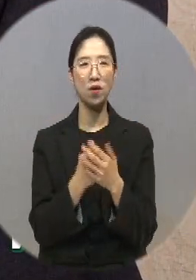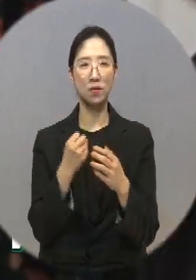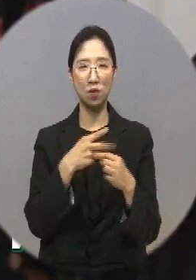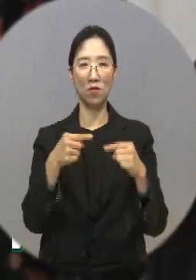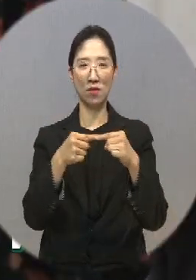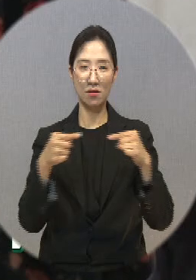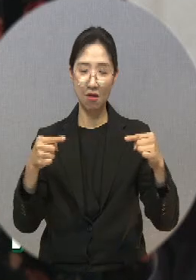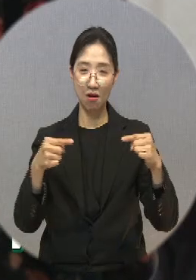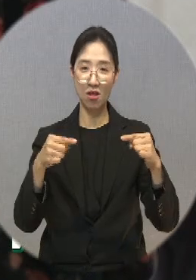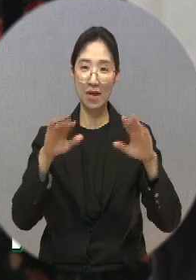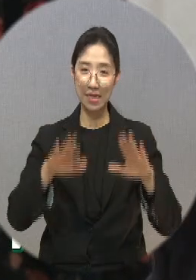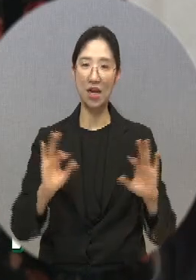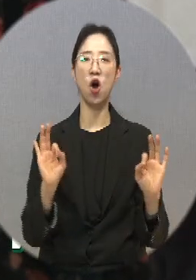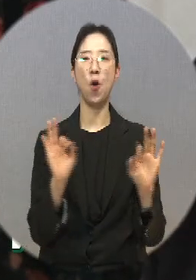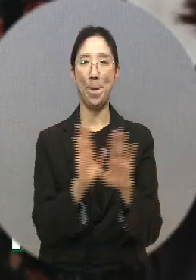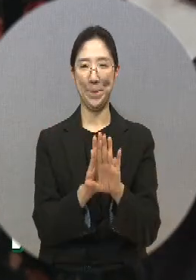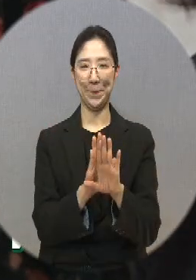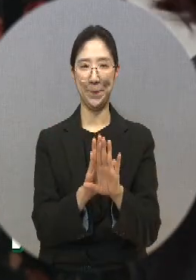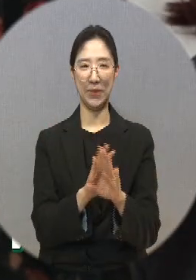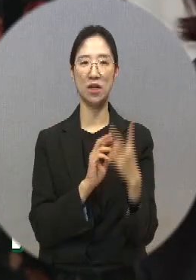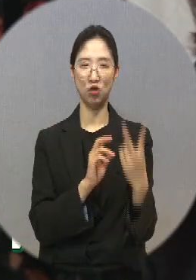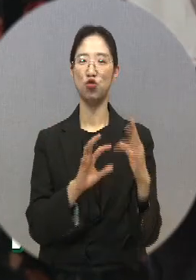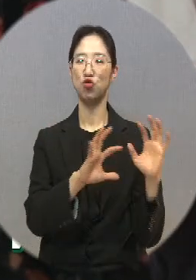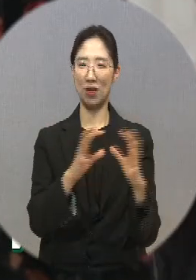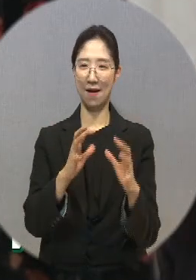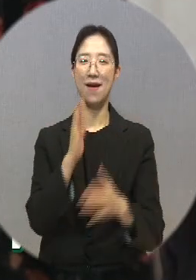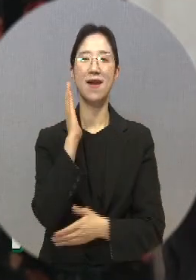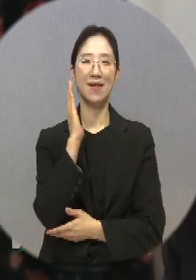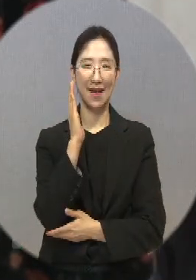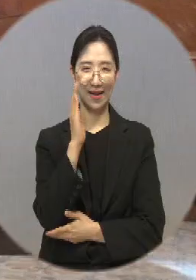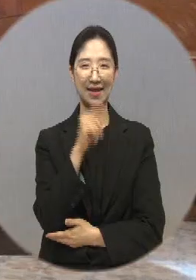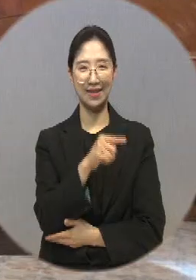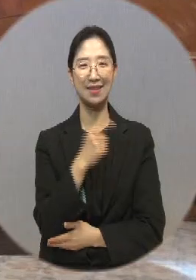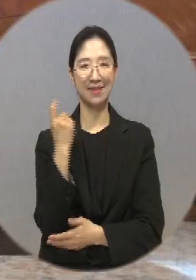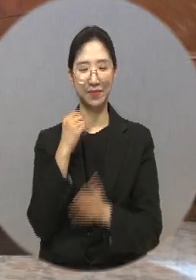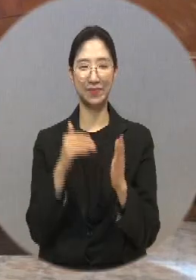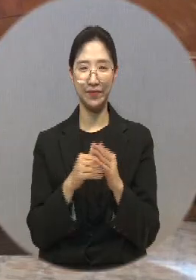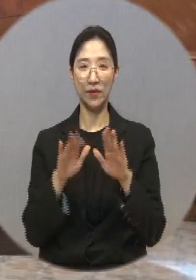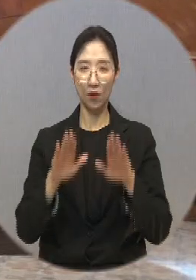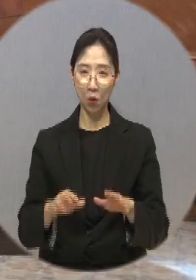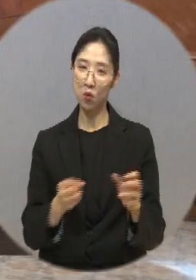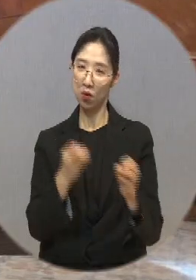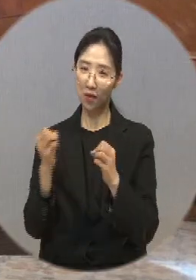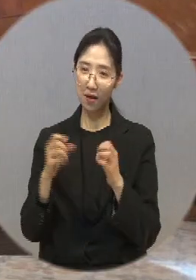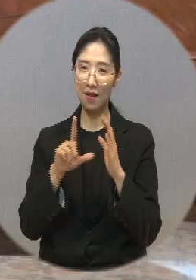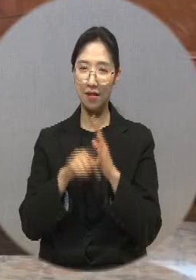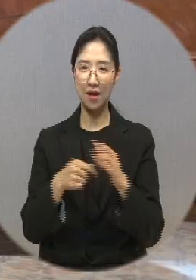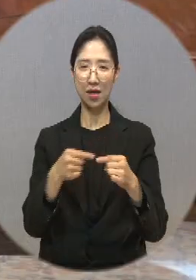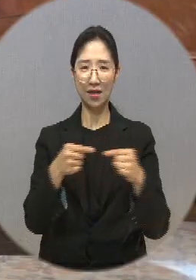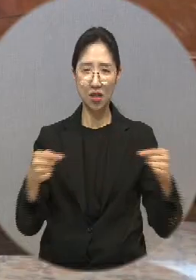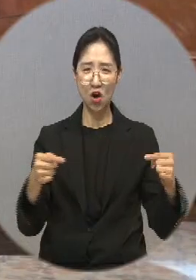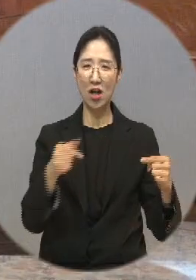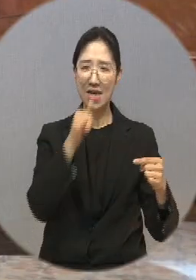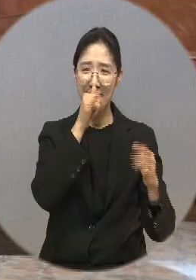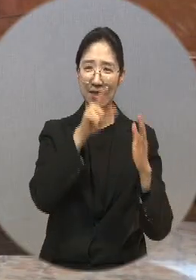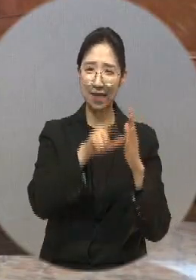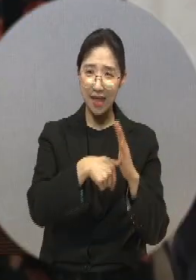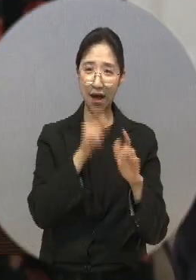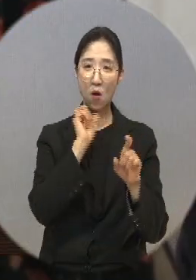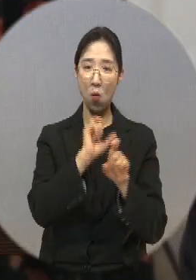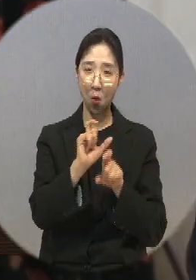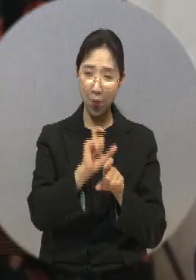선이 이제 없어진 두 나라 얘기를 해봤는데요. 저는 오늘 얘기를 나누면서 선이 있을